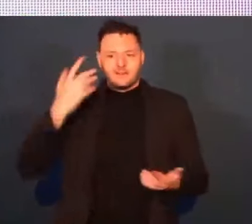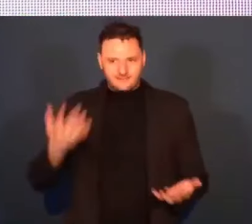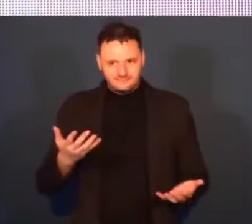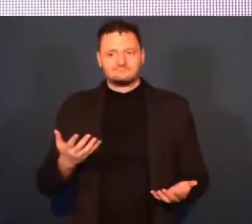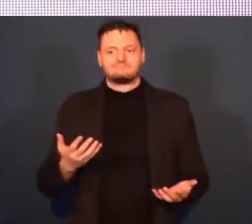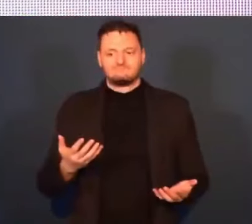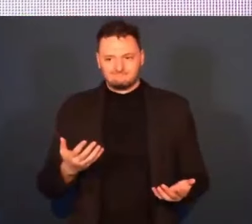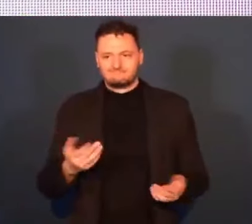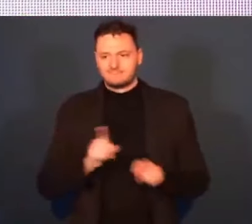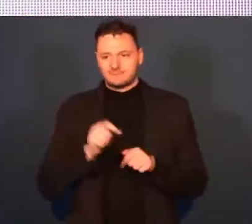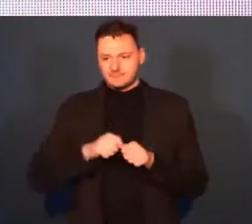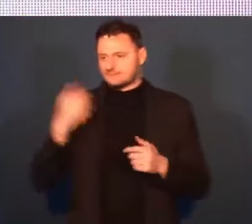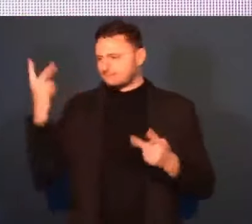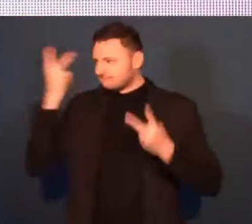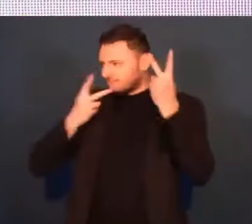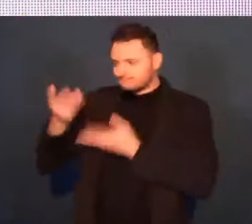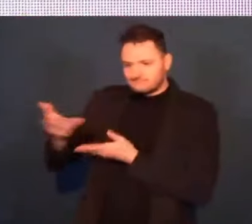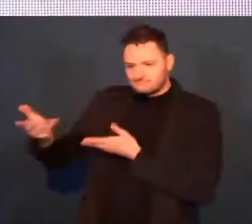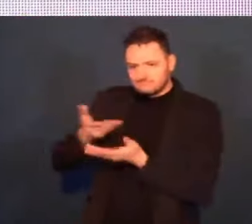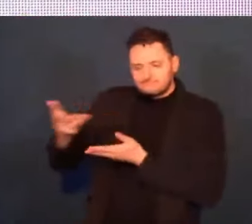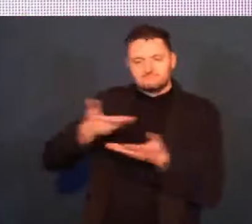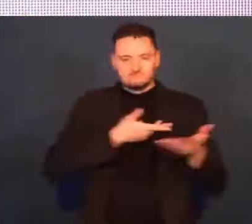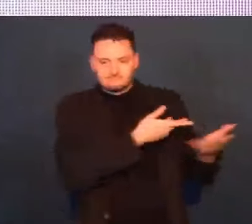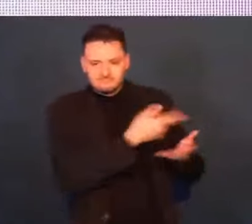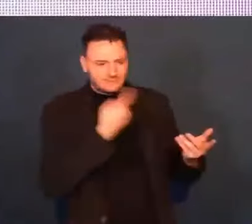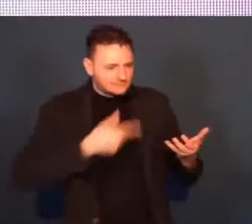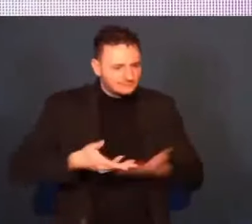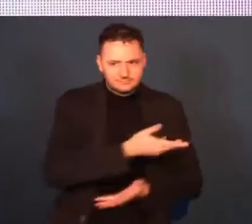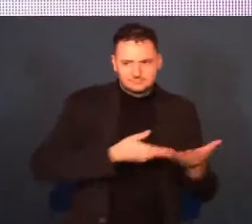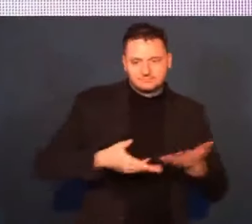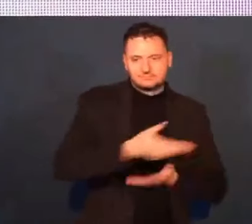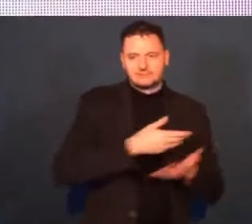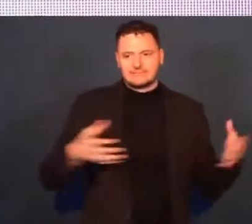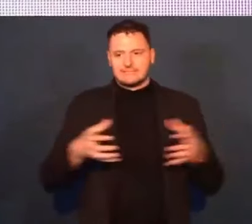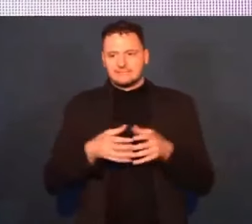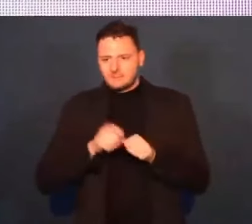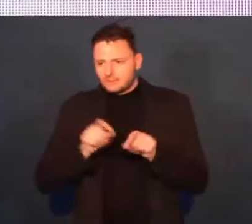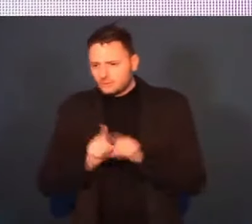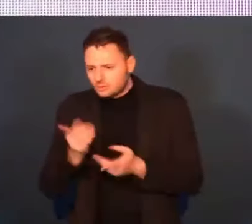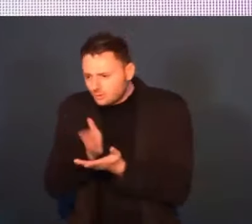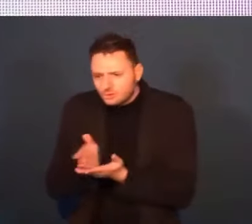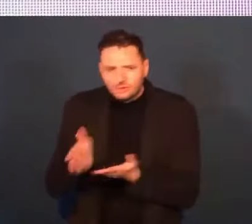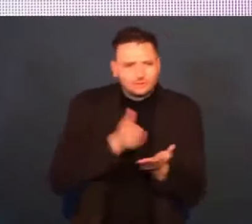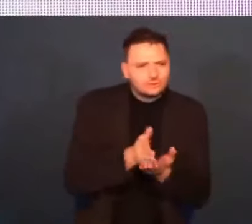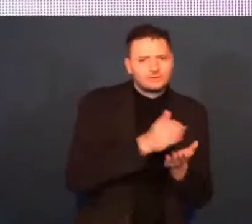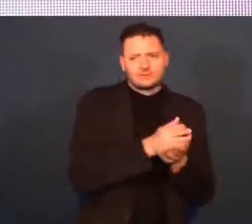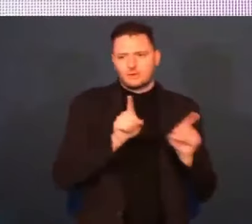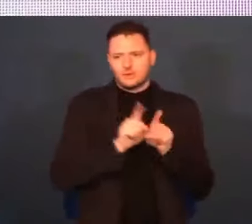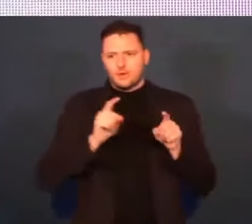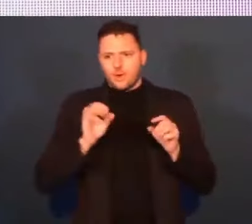и със съгласие. Изработихме невъзможна формула, в центъра на която застана Ники